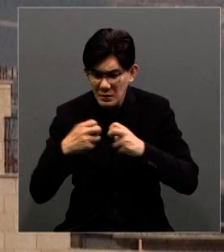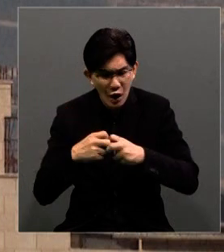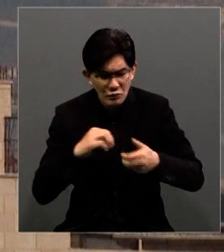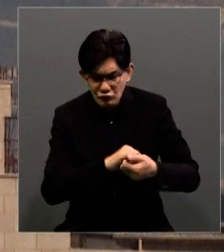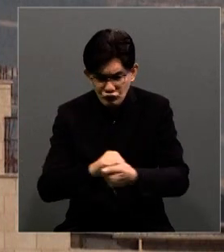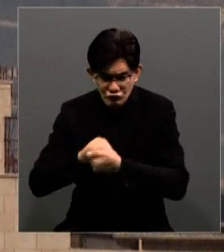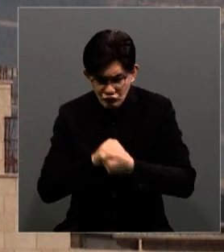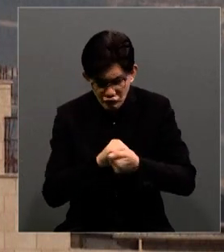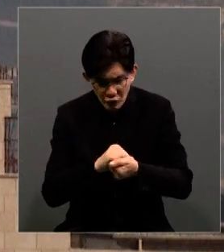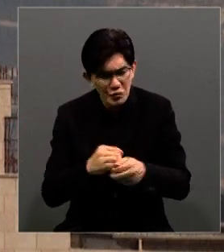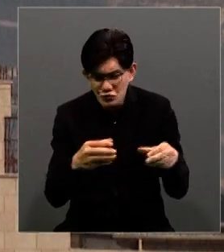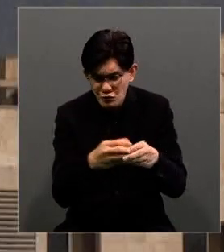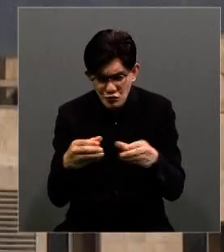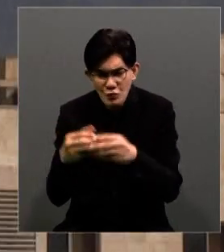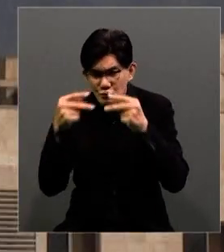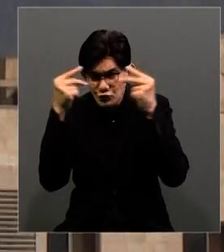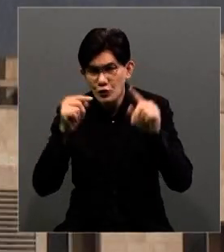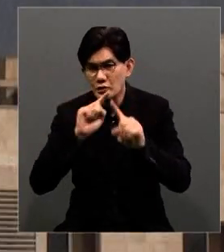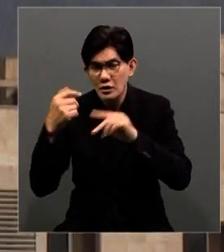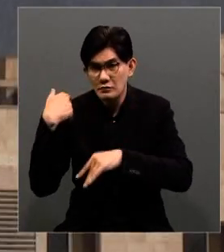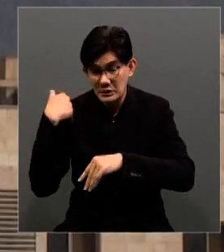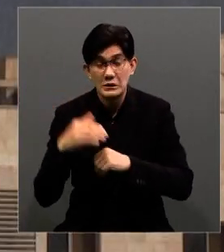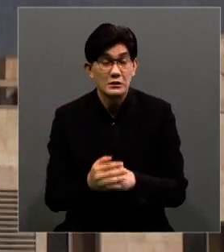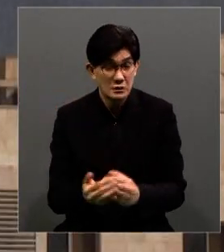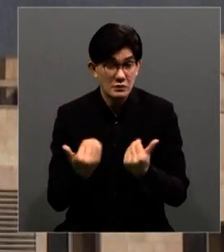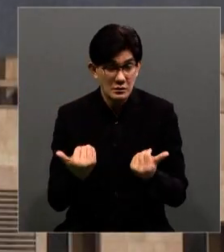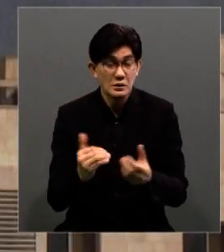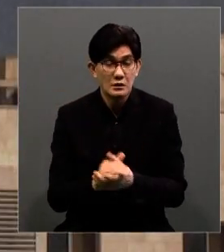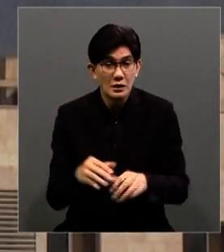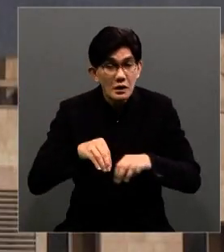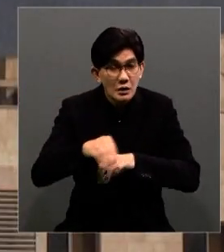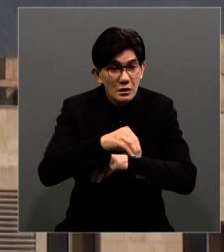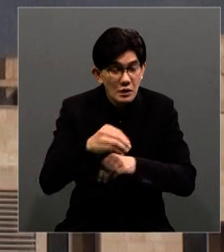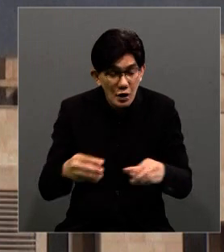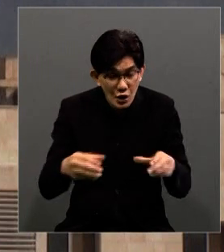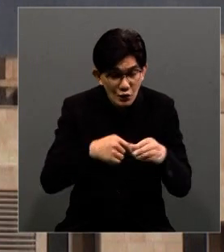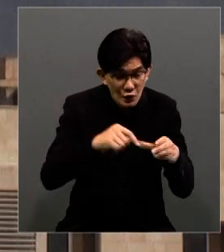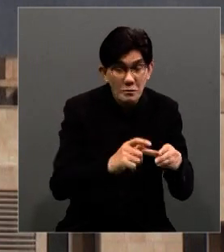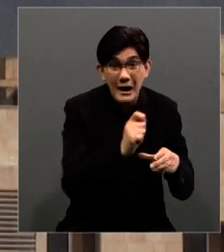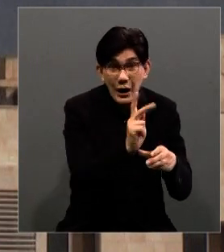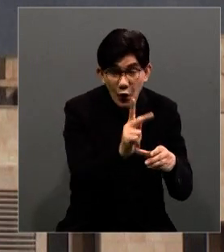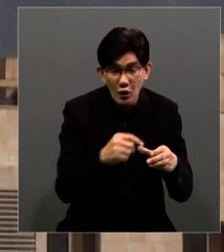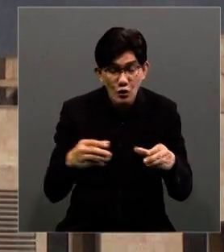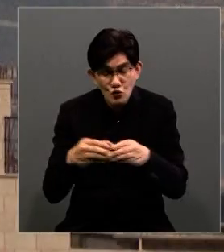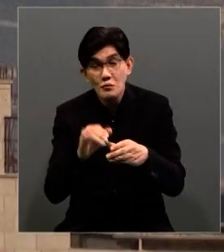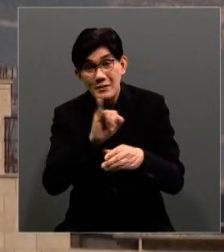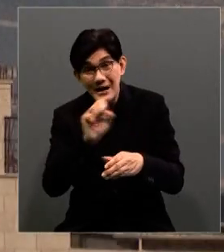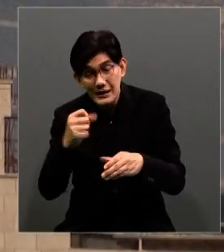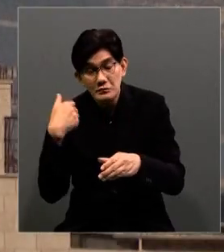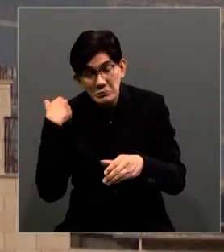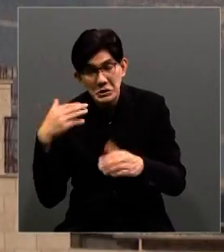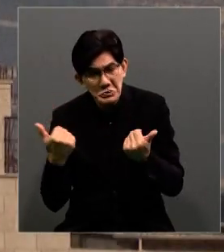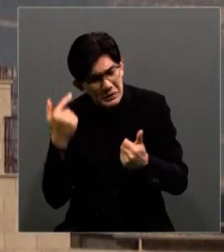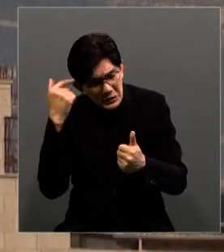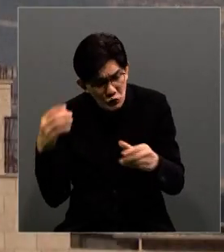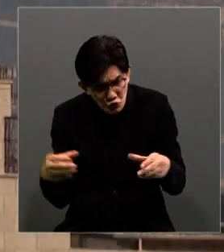กำลังของกลุ่มติดอาวุธอีกหลายๆกลุ่มนะนะครับอย่างเช่นล่าสุดเนี่ยเครือข่ายก่อการร้ายอัลกออิดะและกลุ่ม ISก็ได้ออกมา